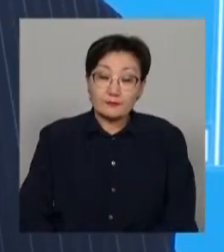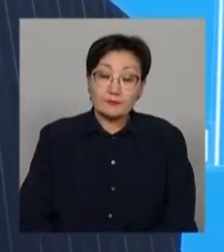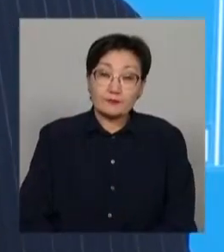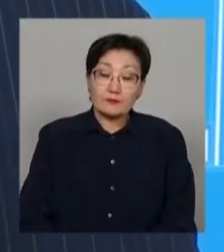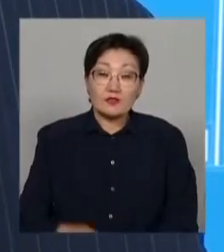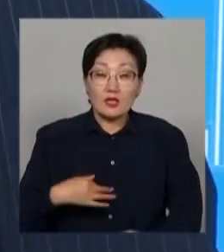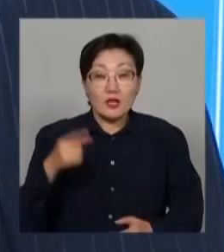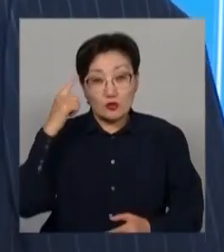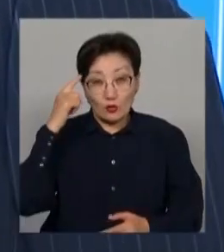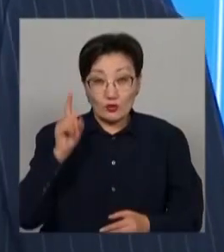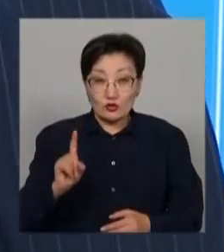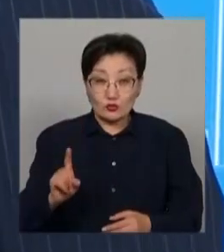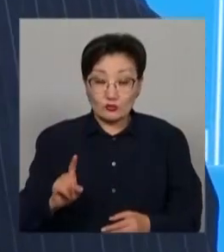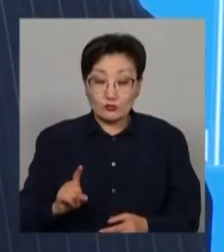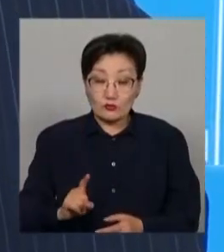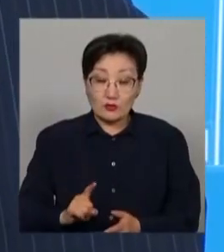Я полагаю, что